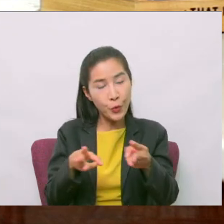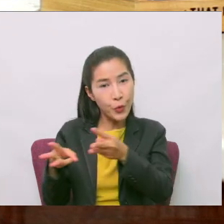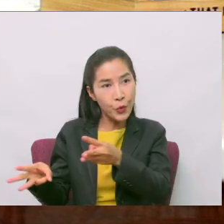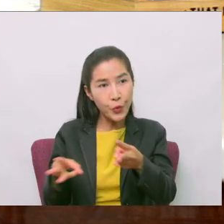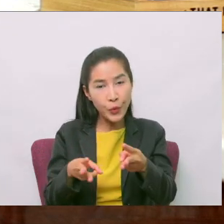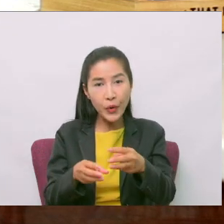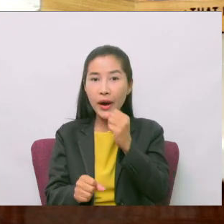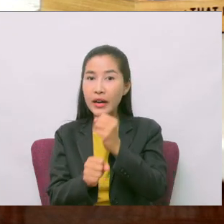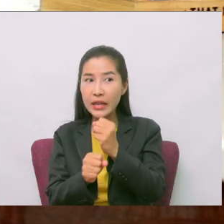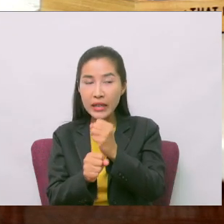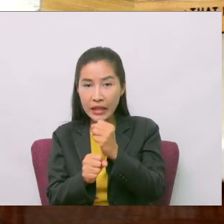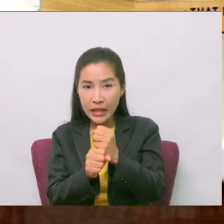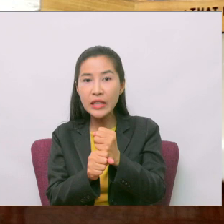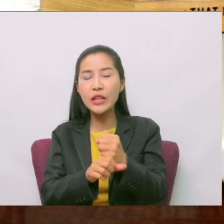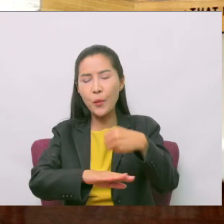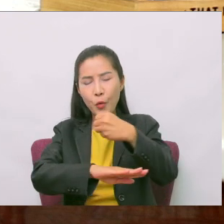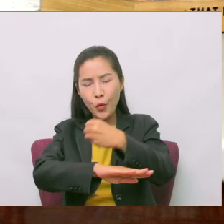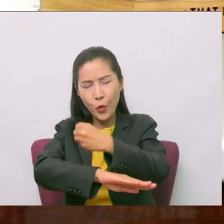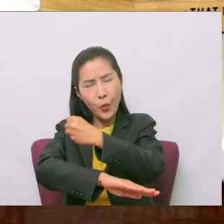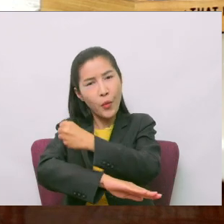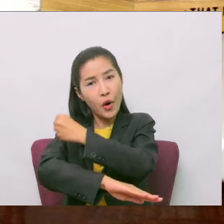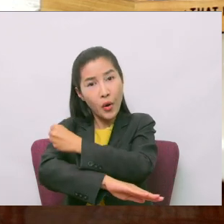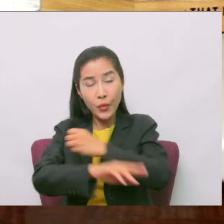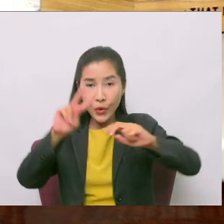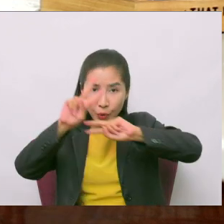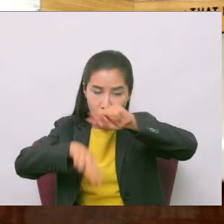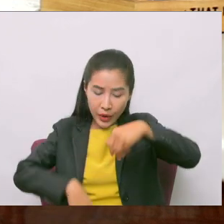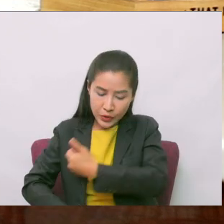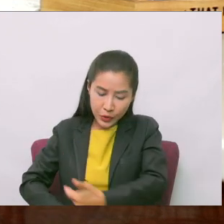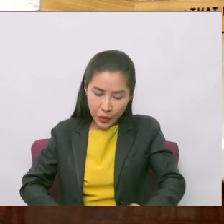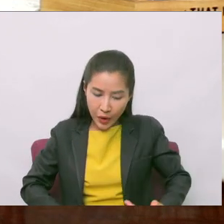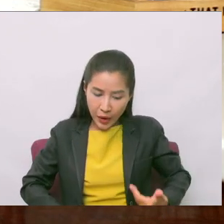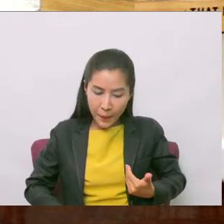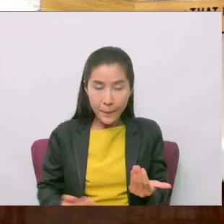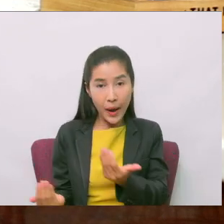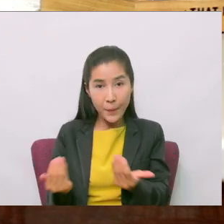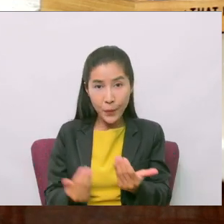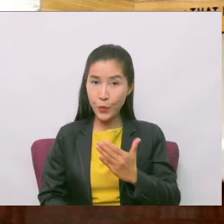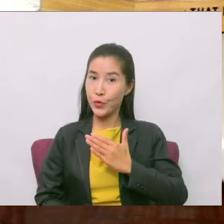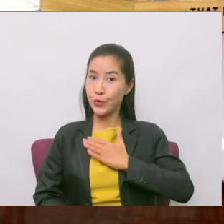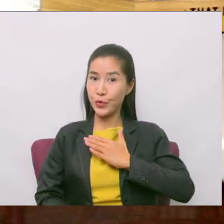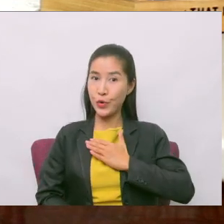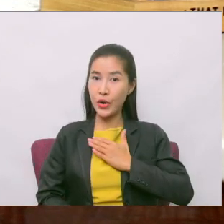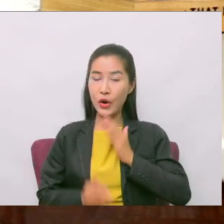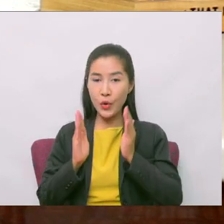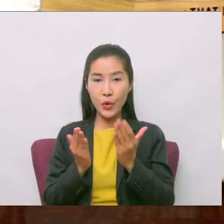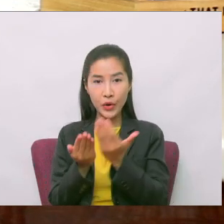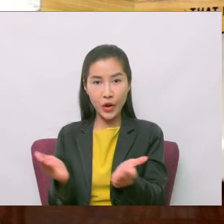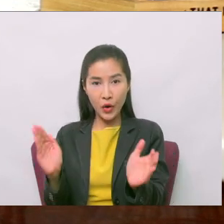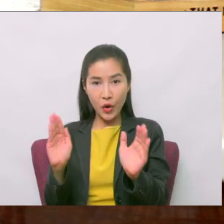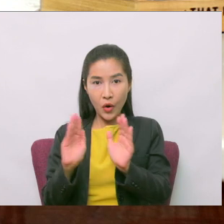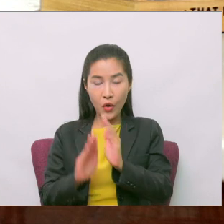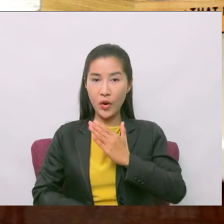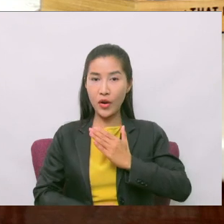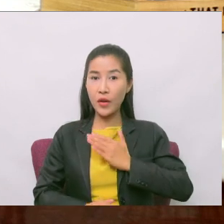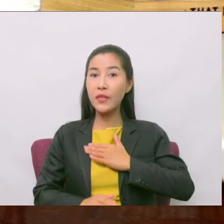สมุนไพรลูกประคบเพื่อดูแลสุขภาพลูกๆของเรานะคะหรือว่าตัวเราเองหรือว่าบุคคลในครอบครัวของเราได้อย่างไรนะ